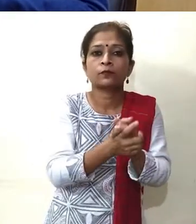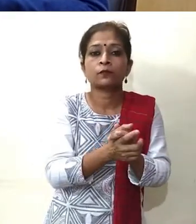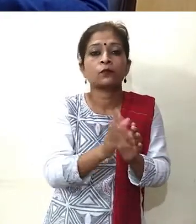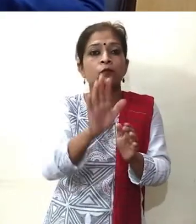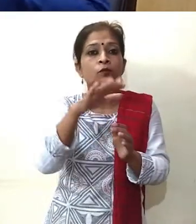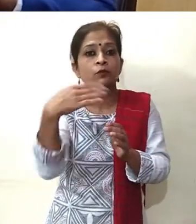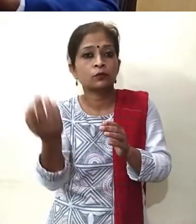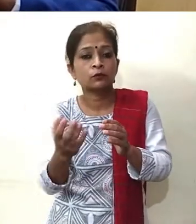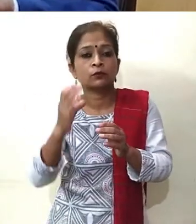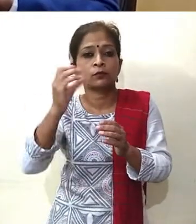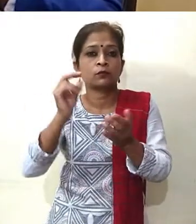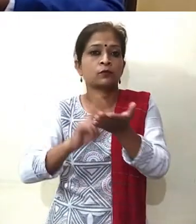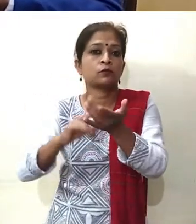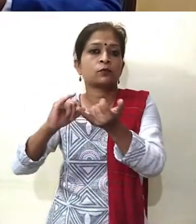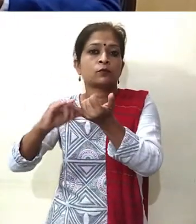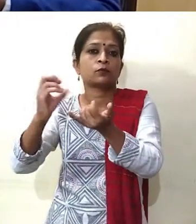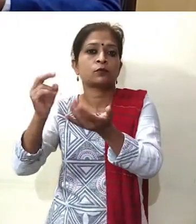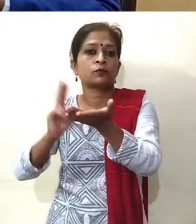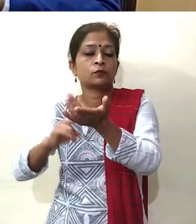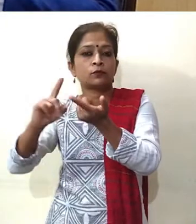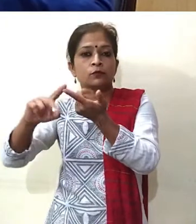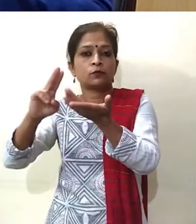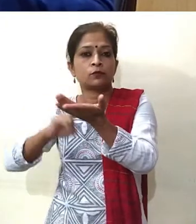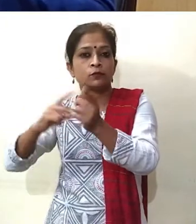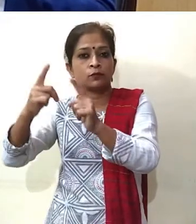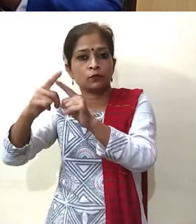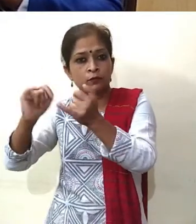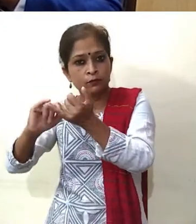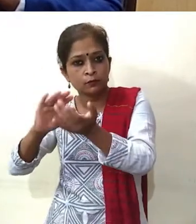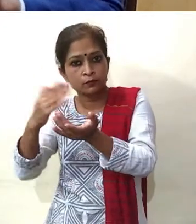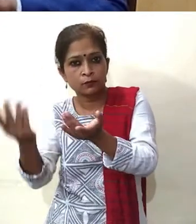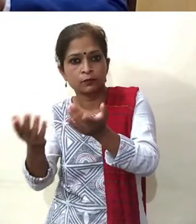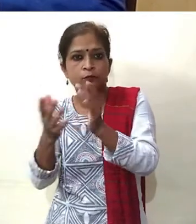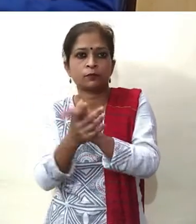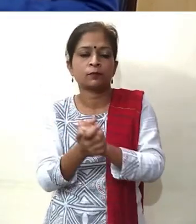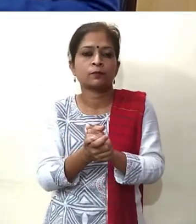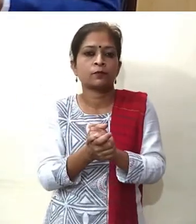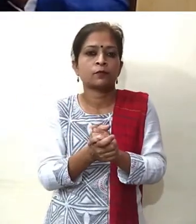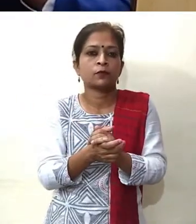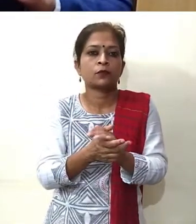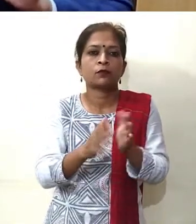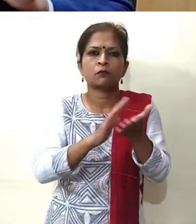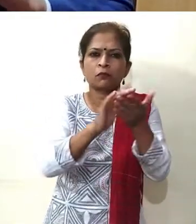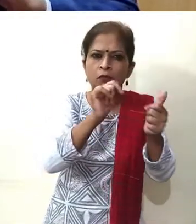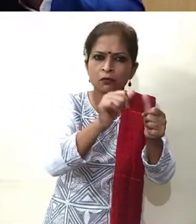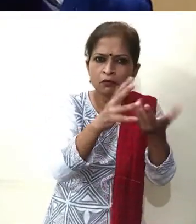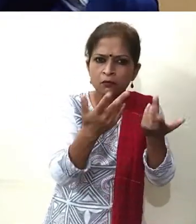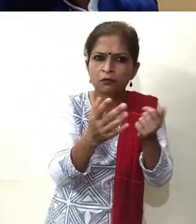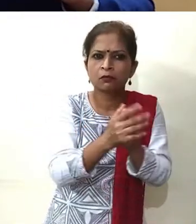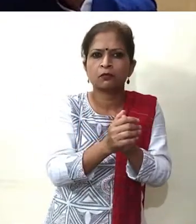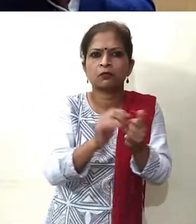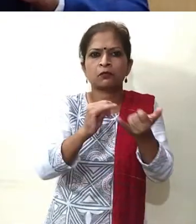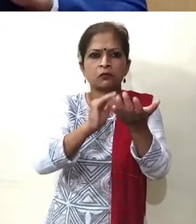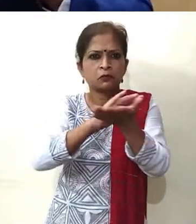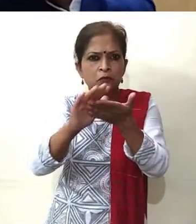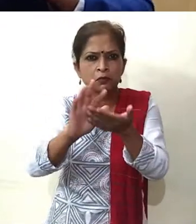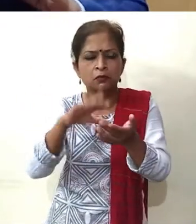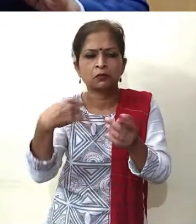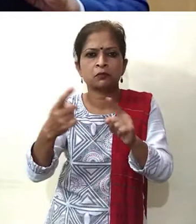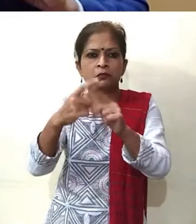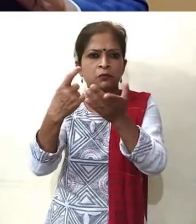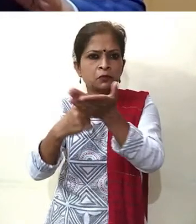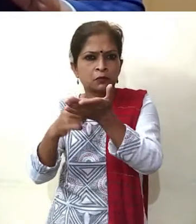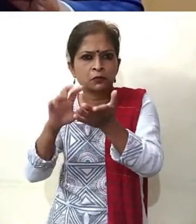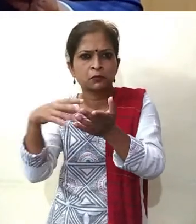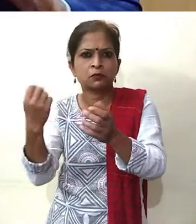ल व ग्लाइड्स, श श श फ्रिकेटिव्स, ह ग्लोटल, श त्र